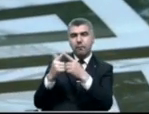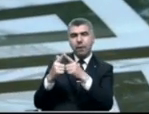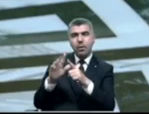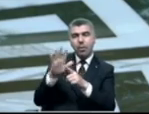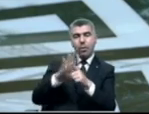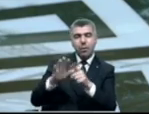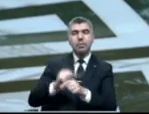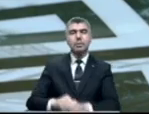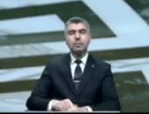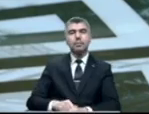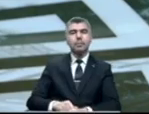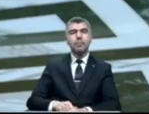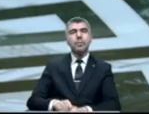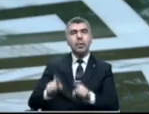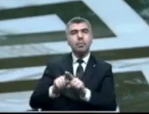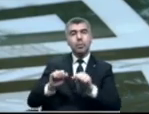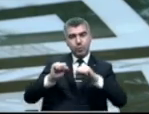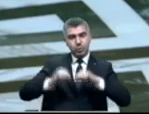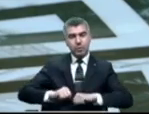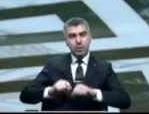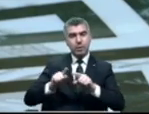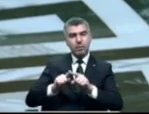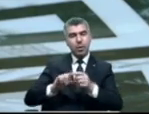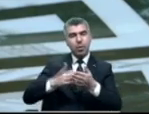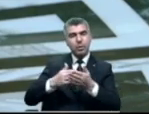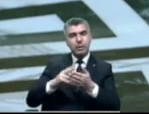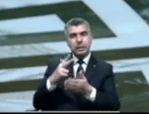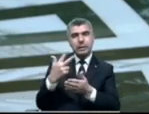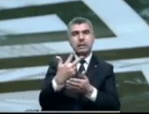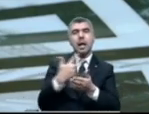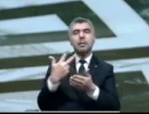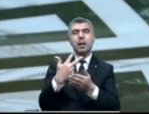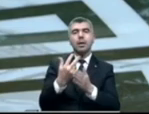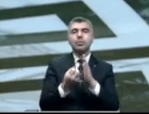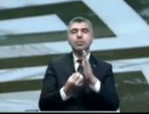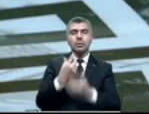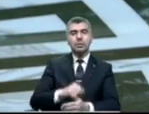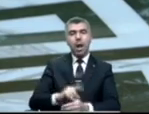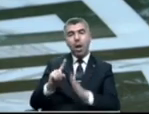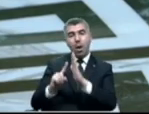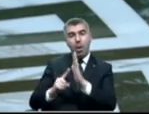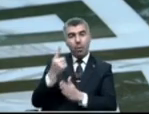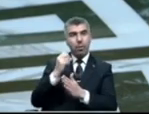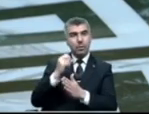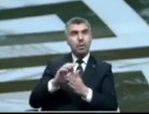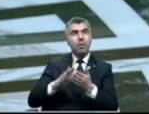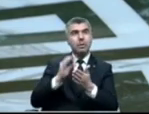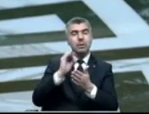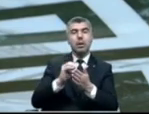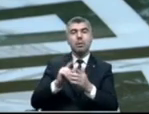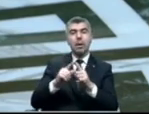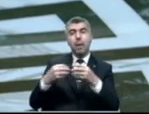الانشطه، وكان لها واحد الوقع جد ايجابي على ثلاثه ديال الابعاد. اولا المحافظه على الثروات